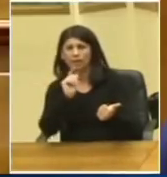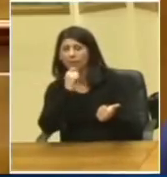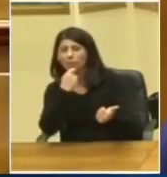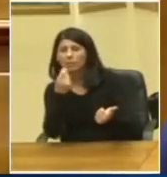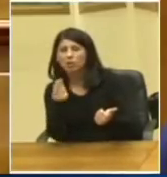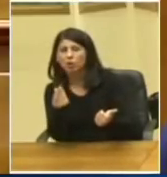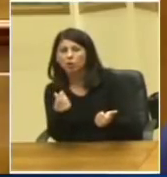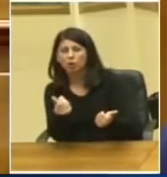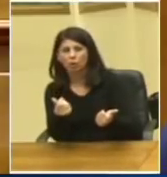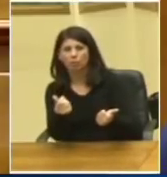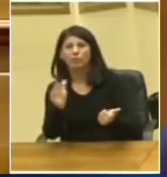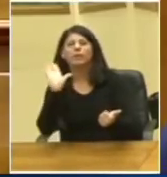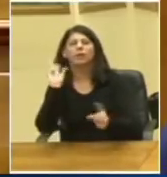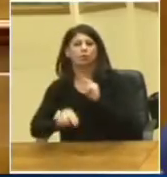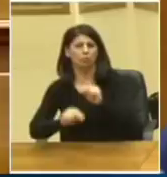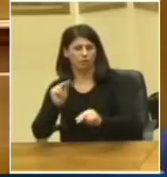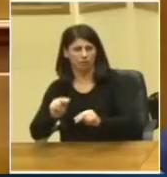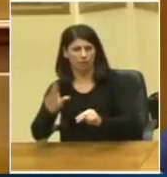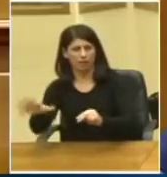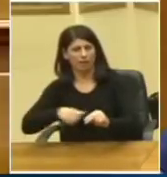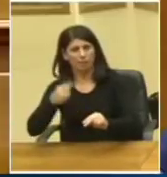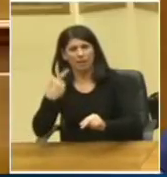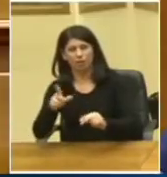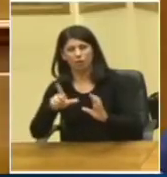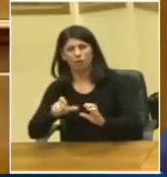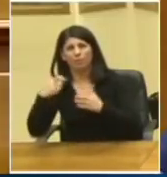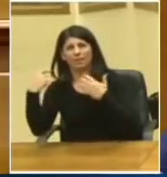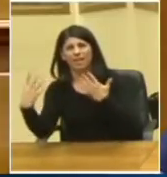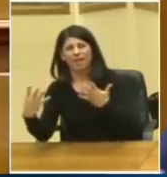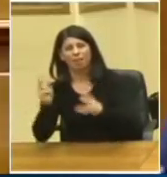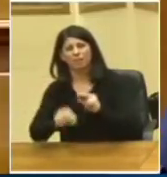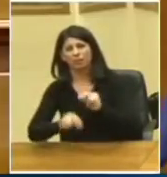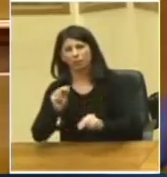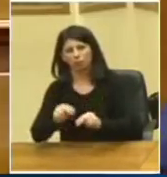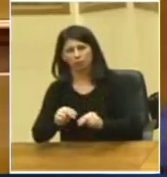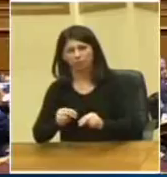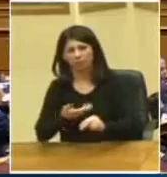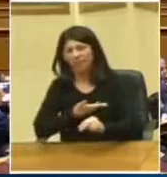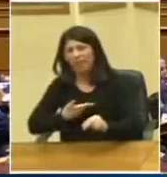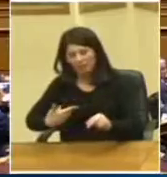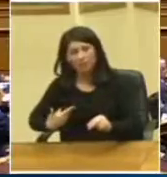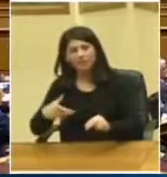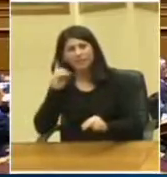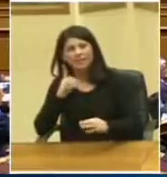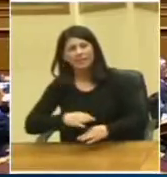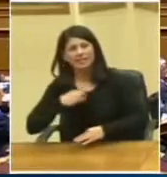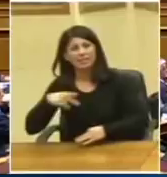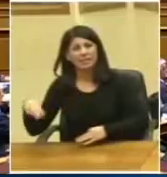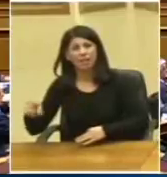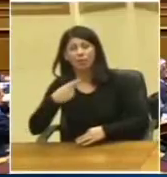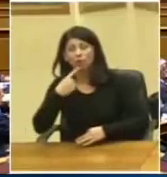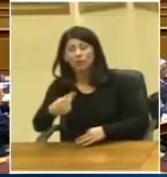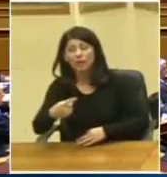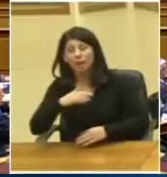τρόπο να μην το ψηφίσετε ώστε να πάρει 179 ψήφους. Εμείς, κυρίες και κύριοι συνάδελφοι, ό,τι λέμε, το λέμε